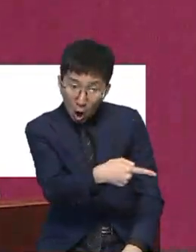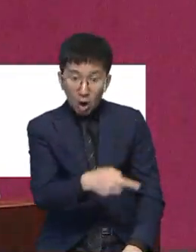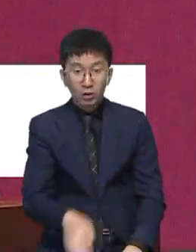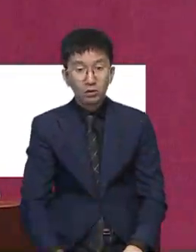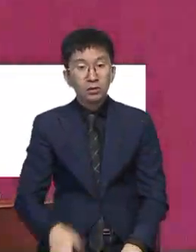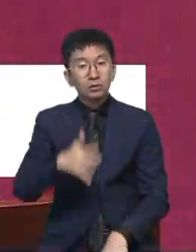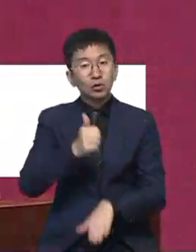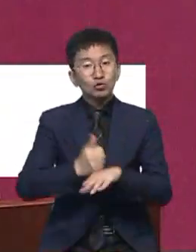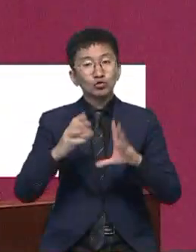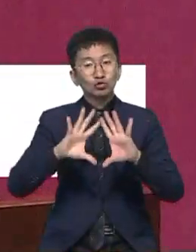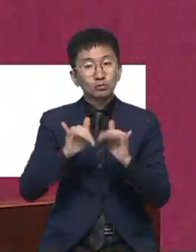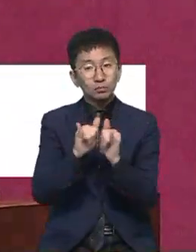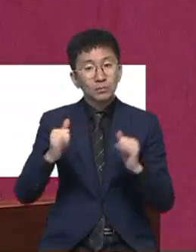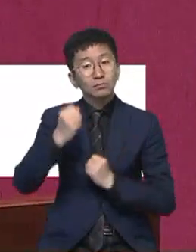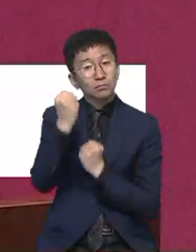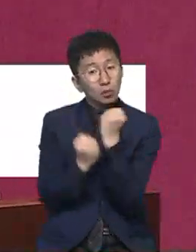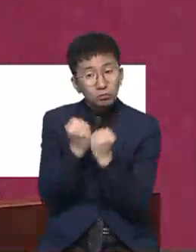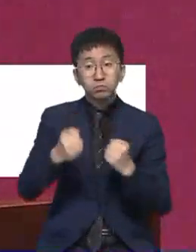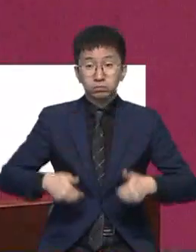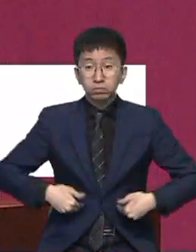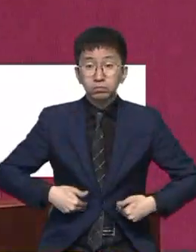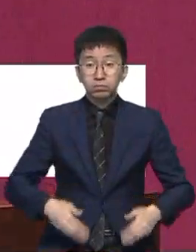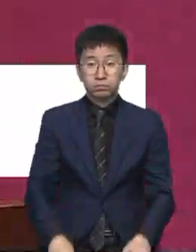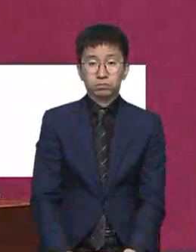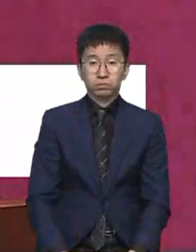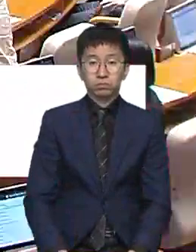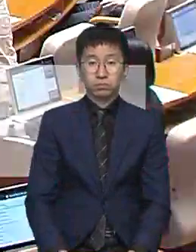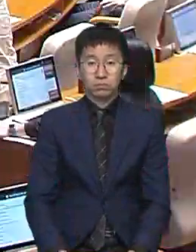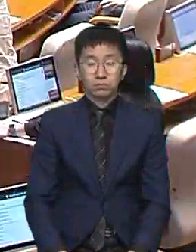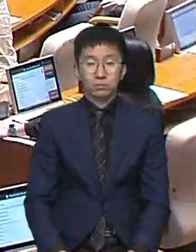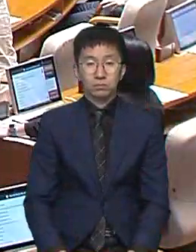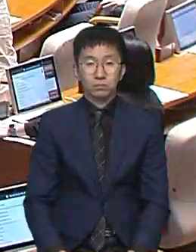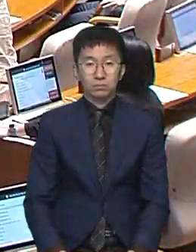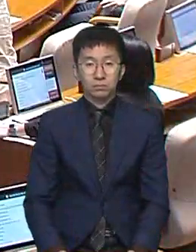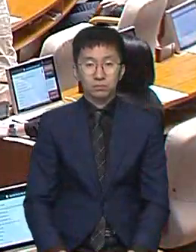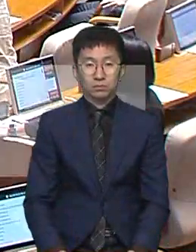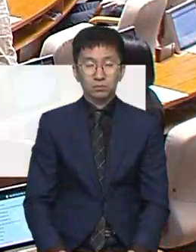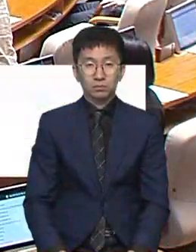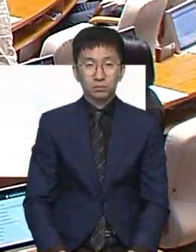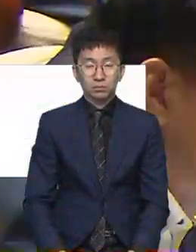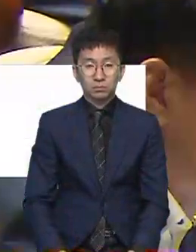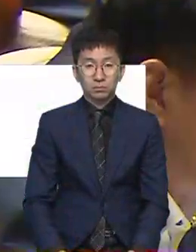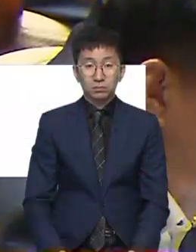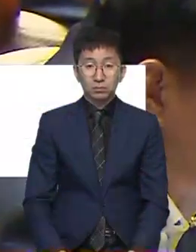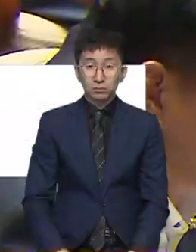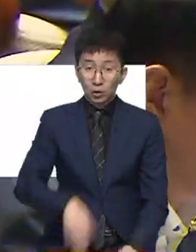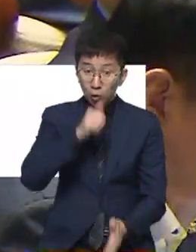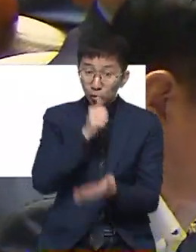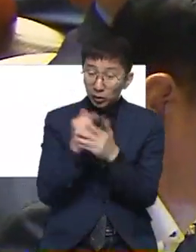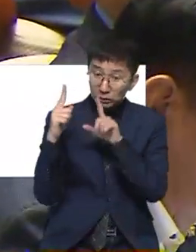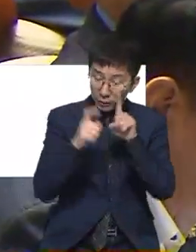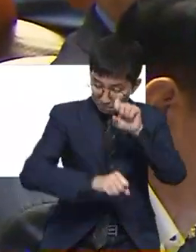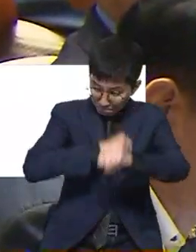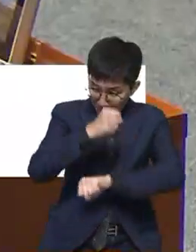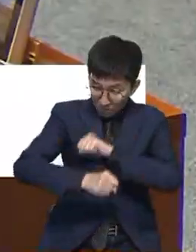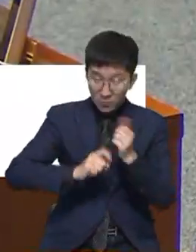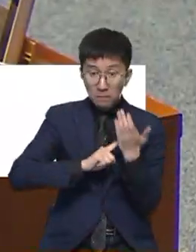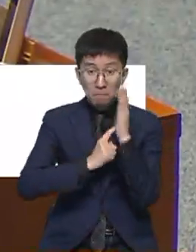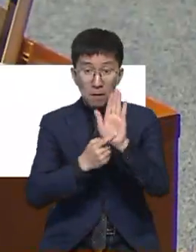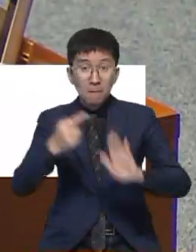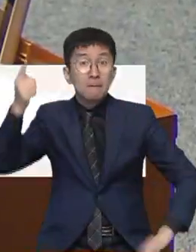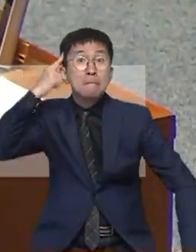때문에 저는 국민들 앞에서 설명할 의무가 있는 겁니다. 피의 사실 공표를 하지 말라는 민주당 의원들의